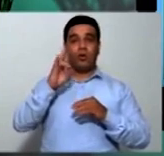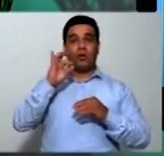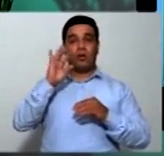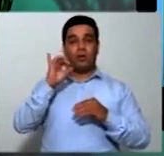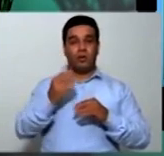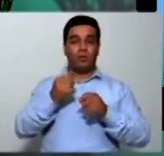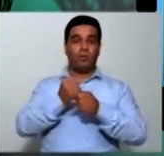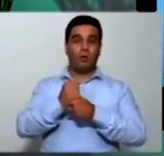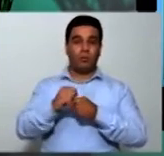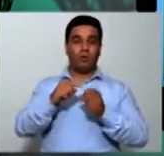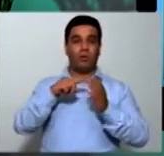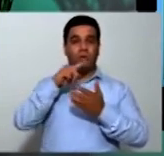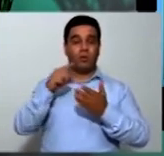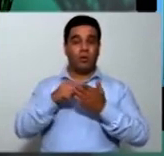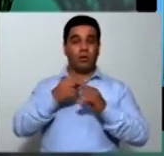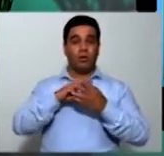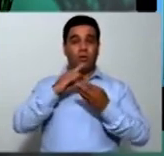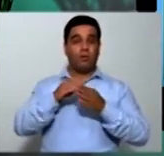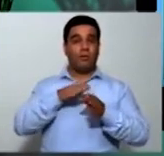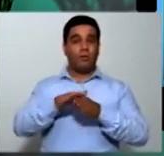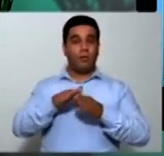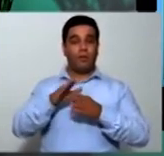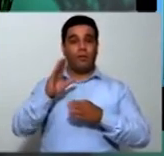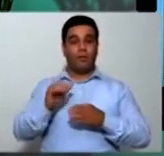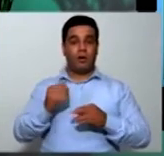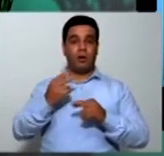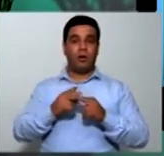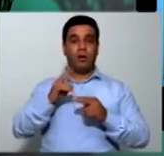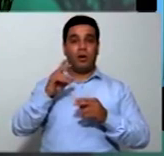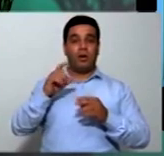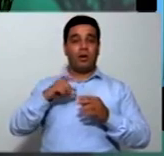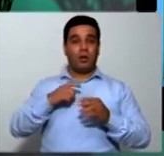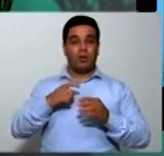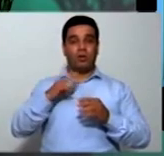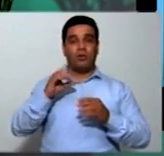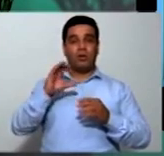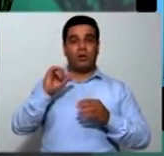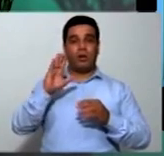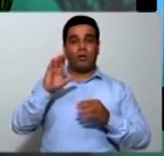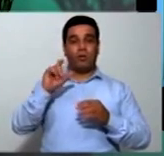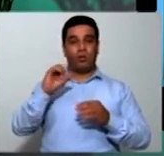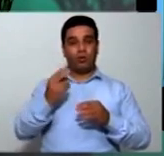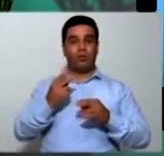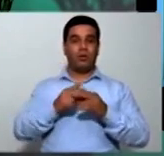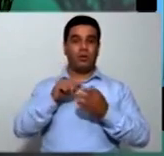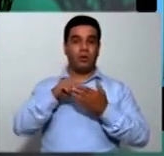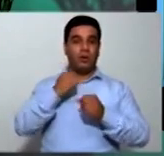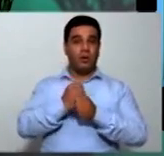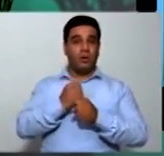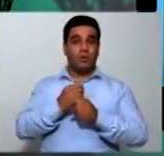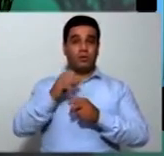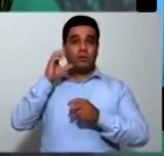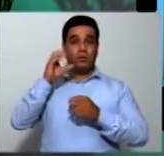Kollektivlashtirishning majburiy suratda amalga oshirilishi hamda kolxoz va savxozlarning tashkil qilinishi,